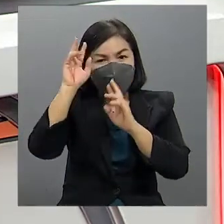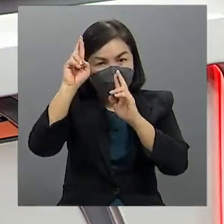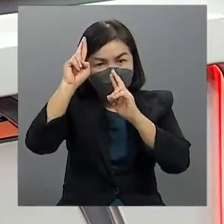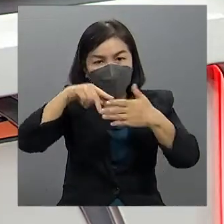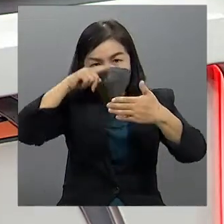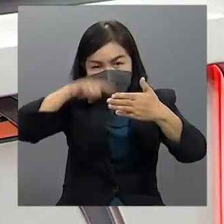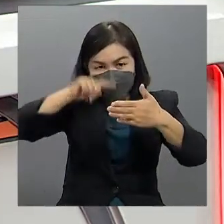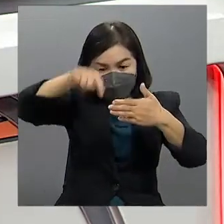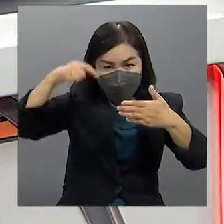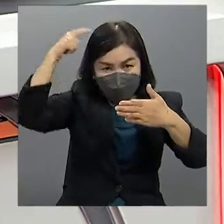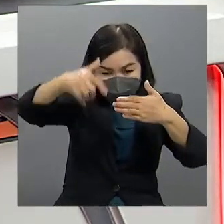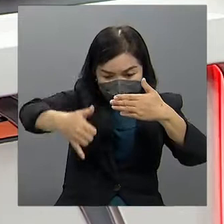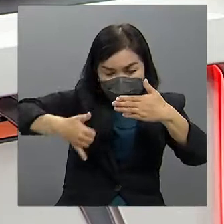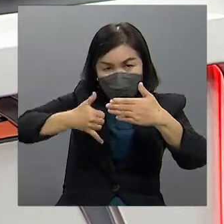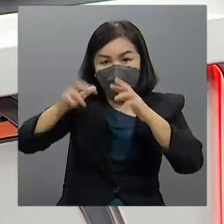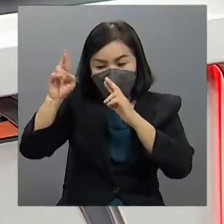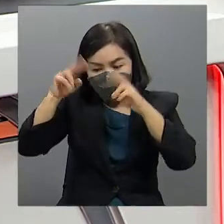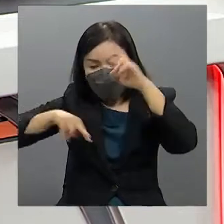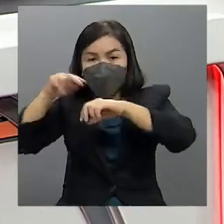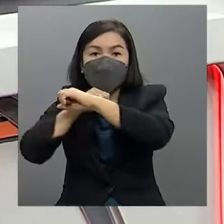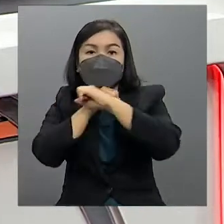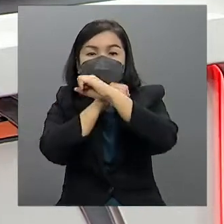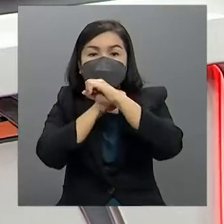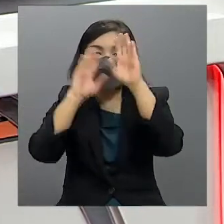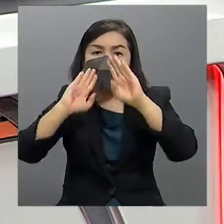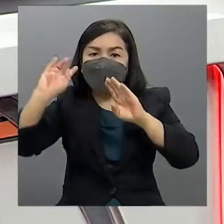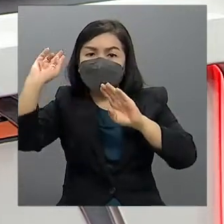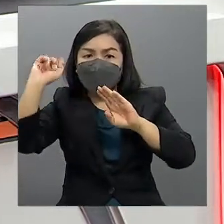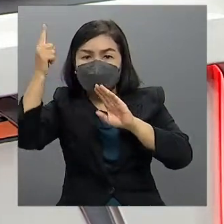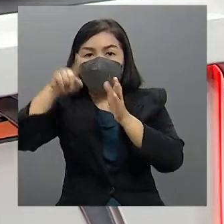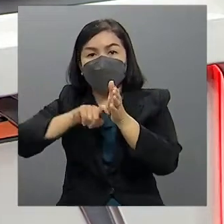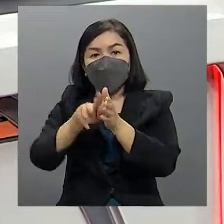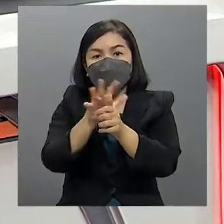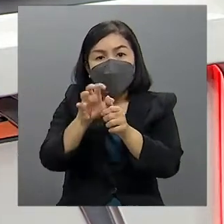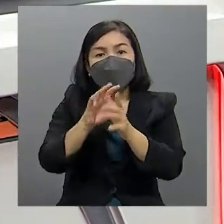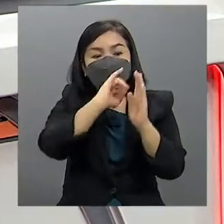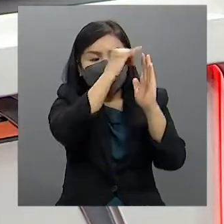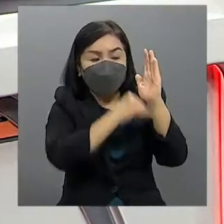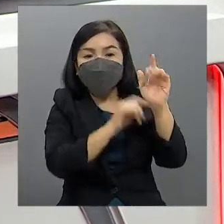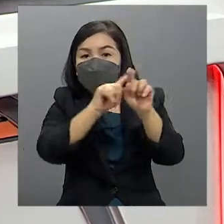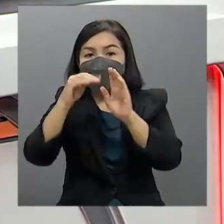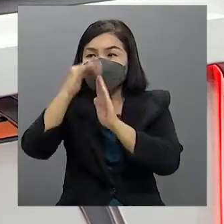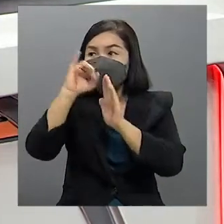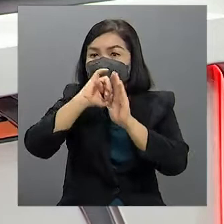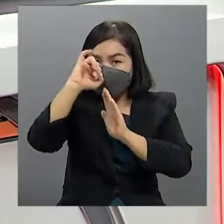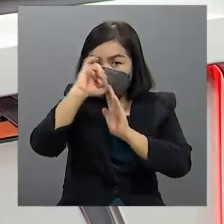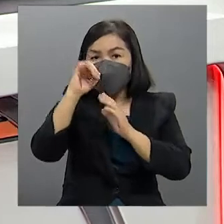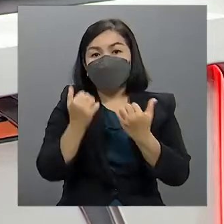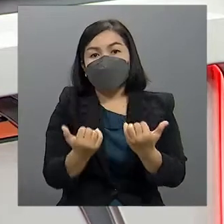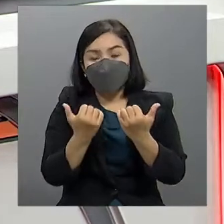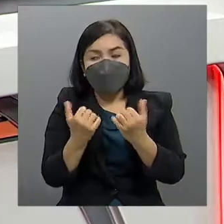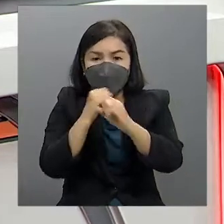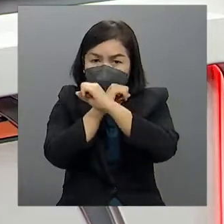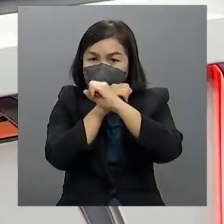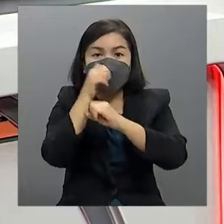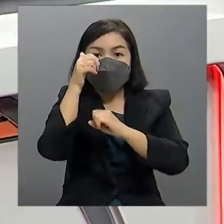อบเข้าเมืองเพื่อป้องกันโอมิครอนโดยรวมแล้วจังหวัดใหญ่ๆของภาคเหนือเช่นเชียงใหม่ตอนนี้มีแนวโน้มที่ดีเตรียมจะปิดโรงพยาบา